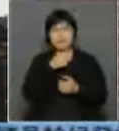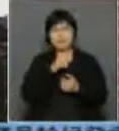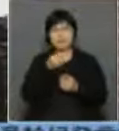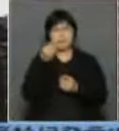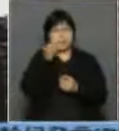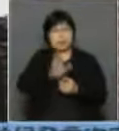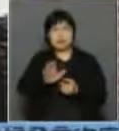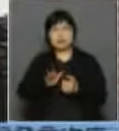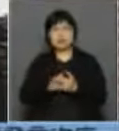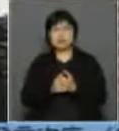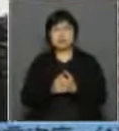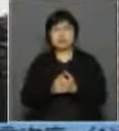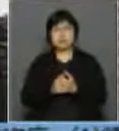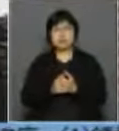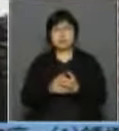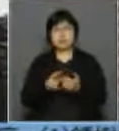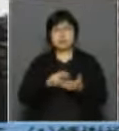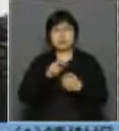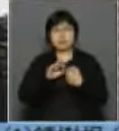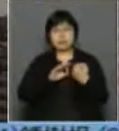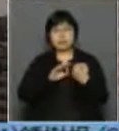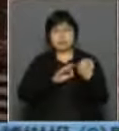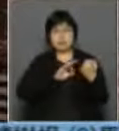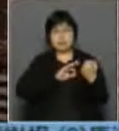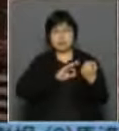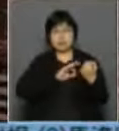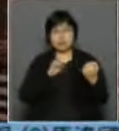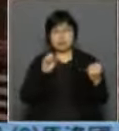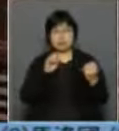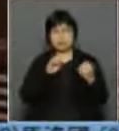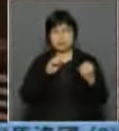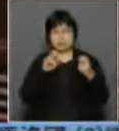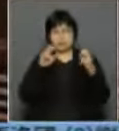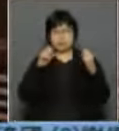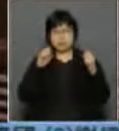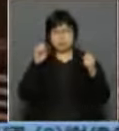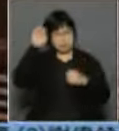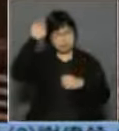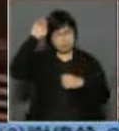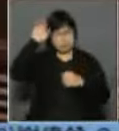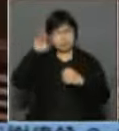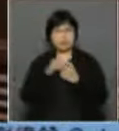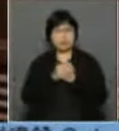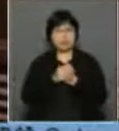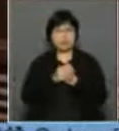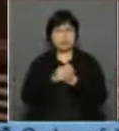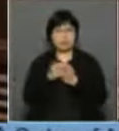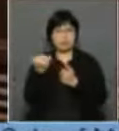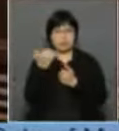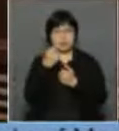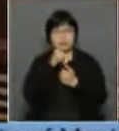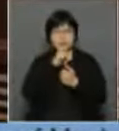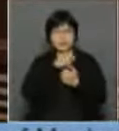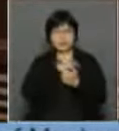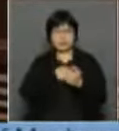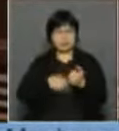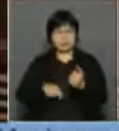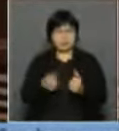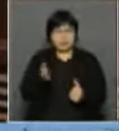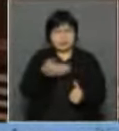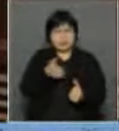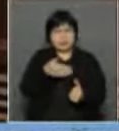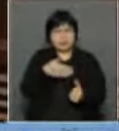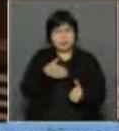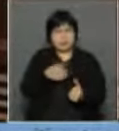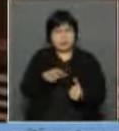竟立法會我們討論議案，是不是有些議員在這裡煽動